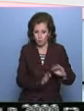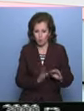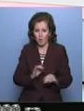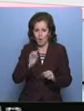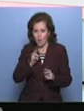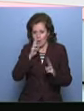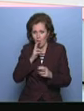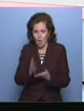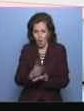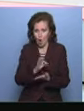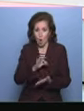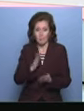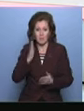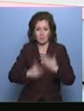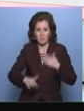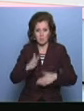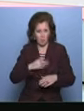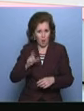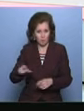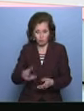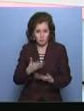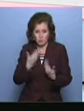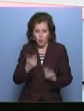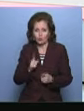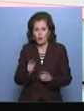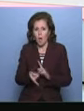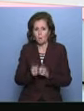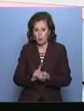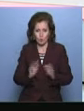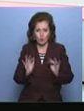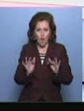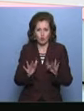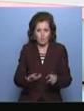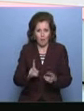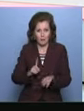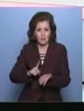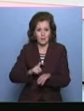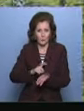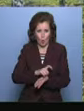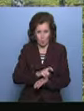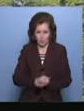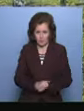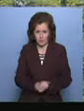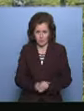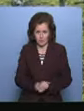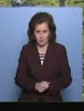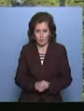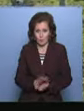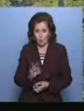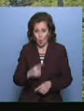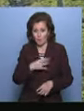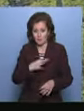не прибавляет. Чем обернется новое нашествие насекомых? Репортаж Светланы Булановой. Со скатертью